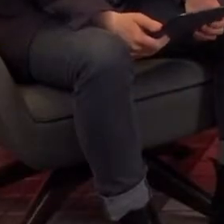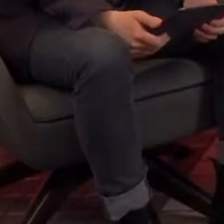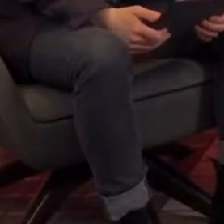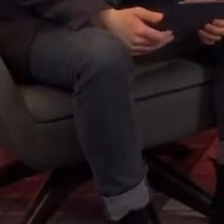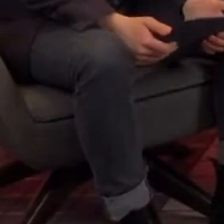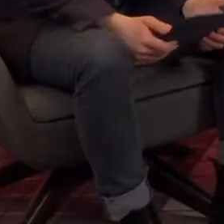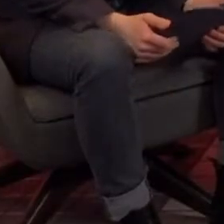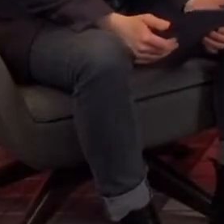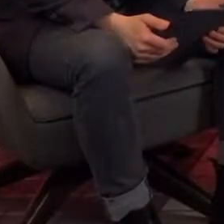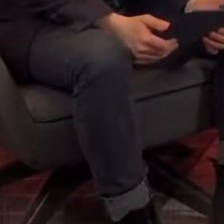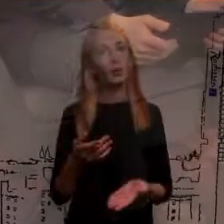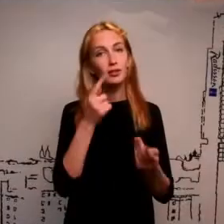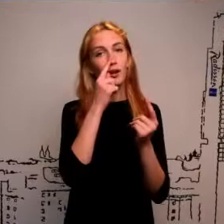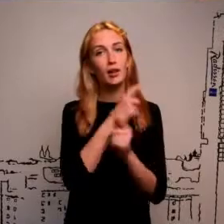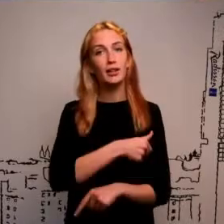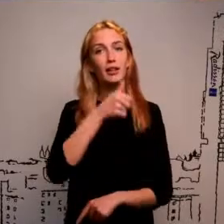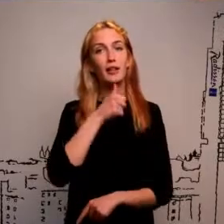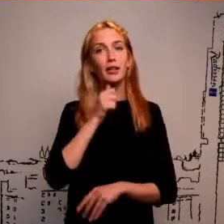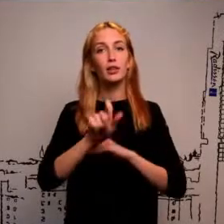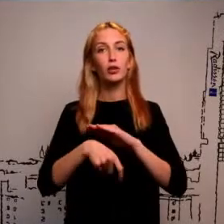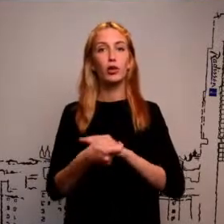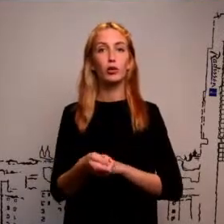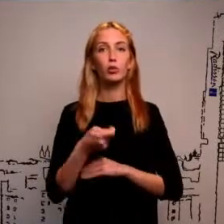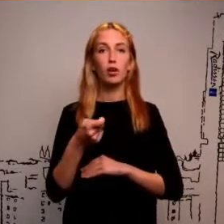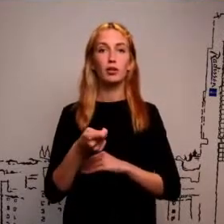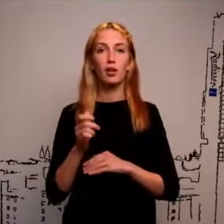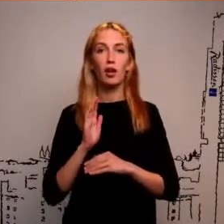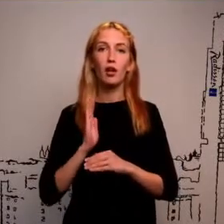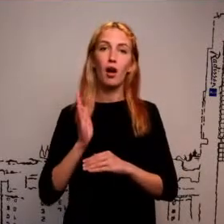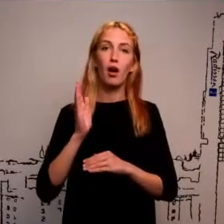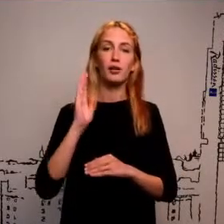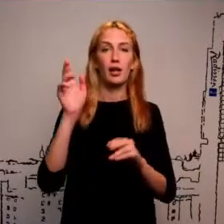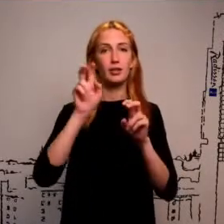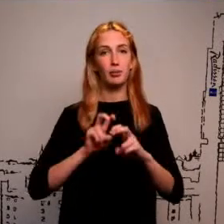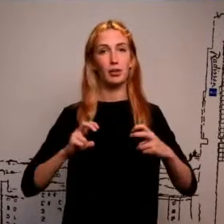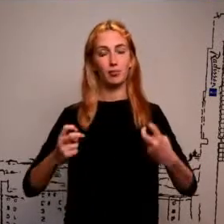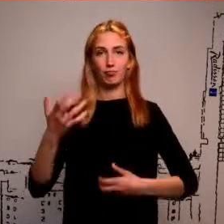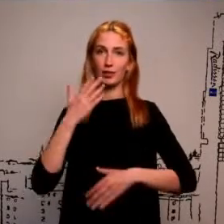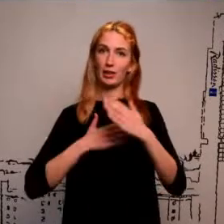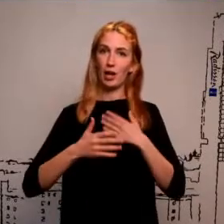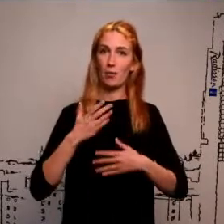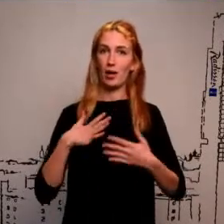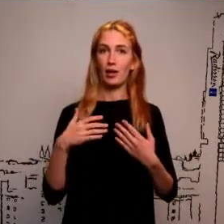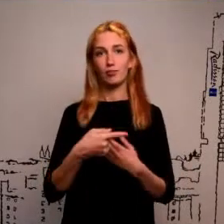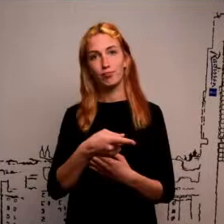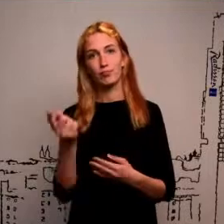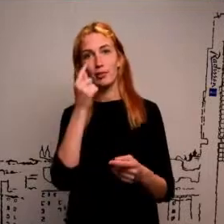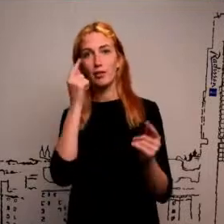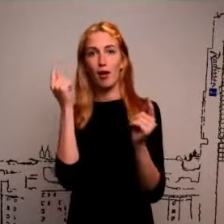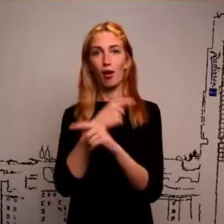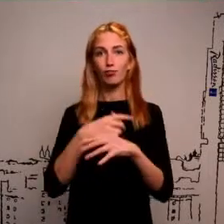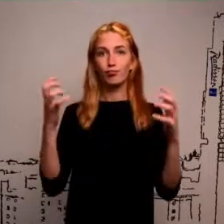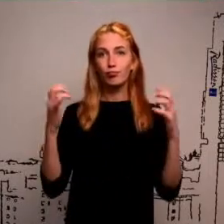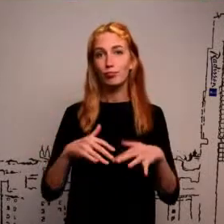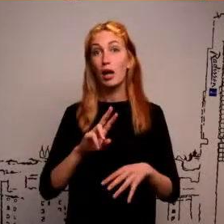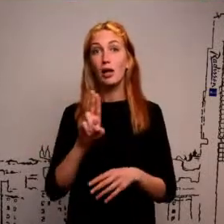Tere tulemast tagasi Eesti Töötukassa karjääriseminarile. Mul on väga hea meel, et olete meiega tagasi. Ja kes